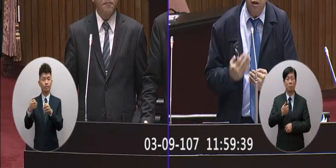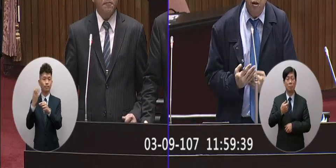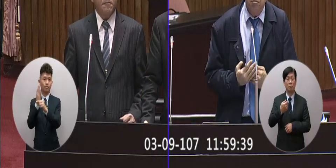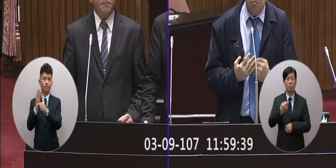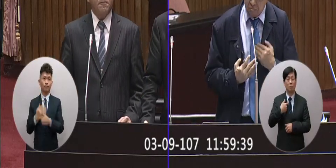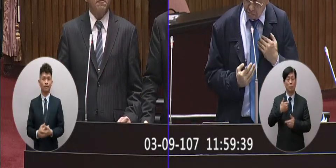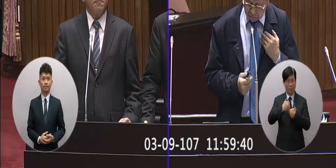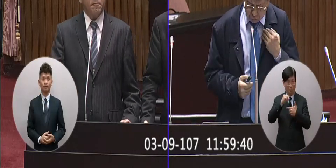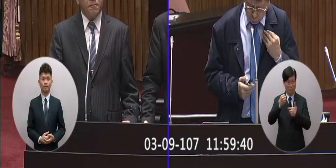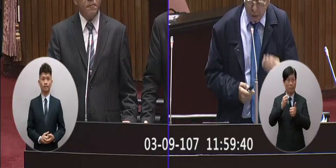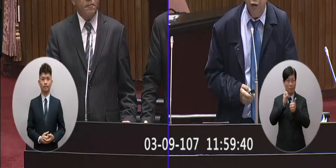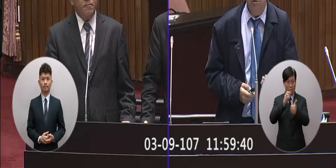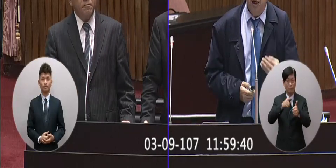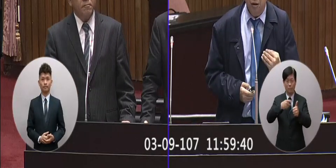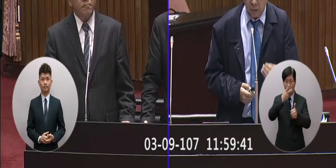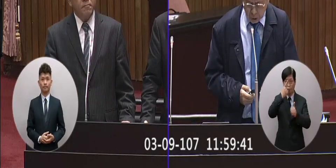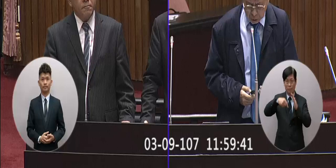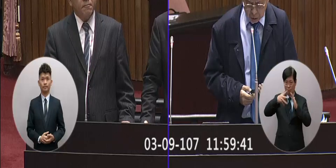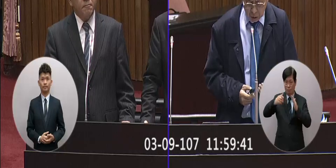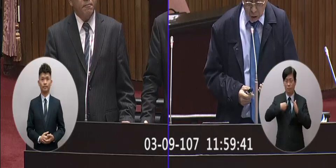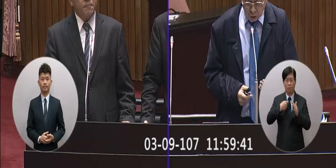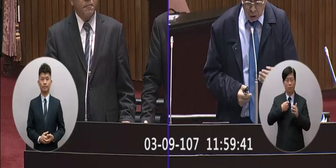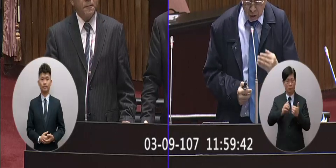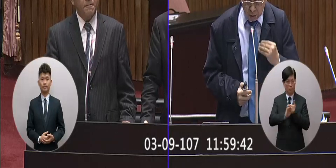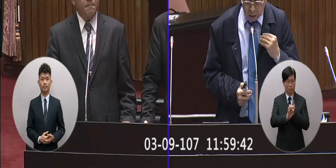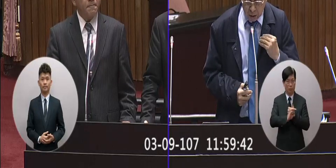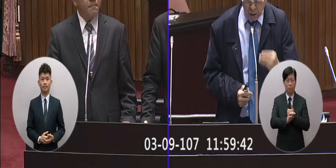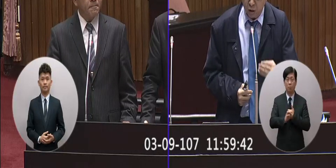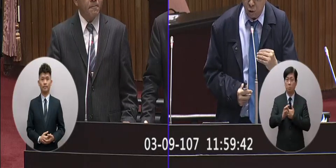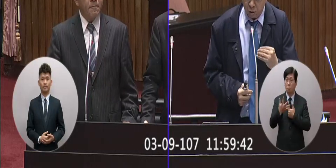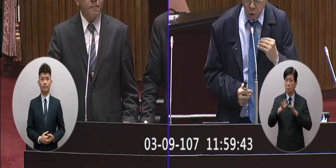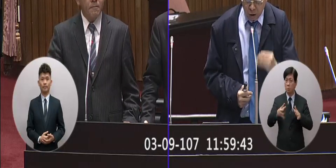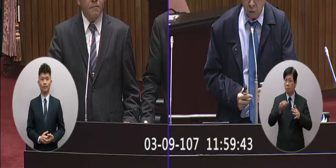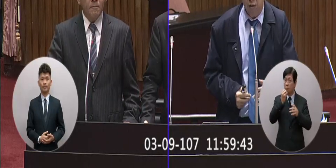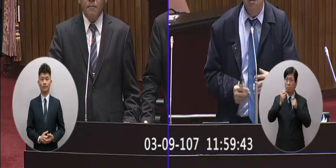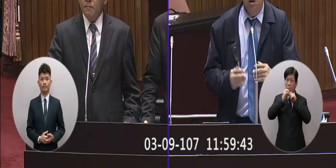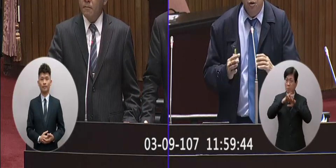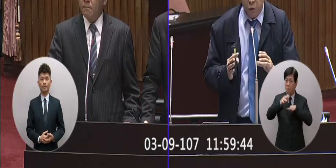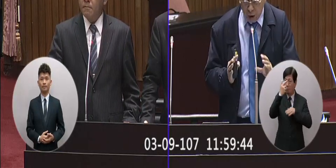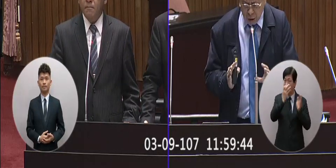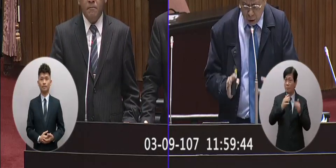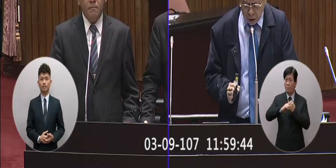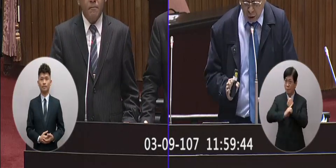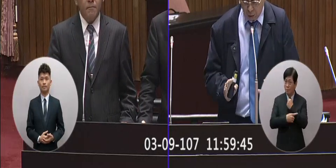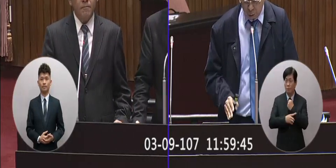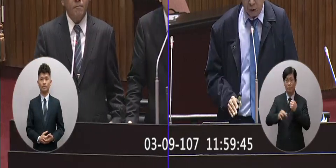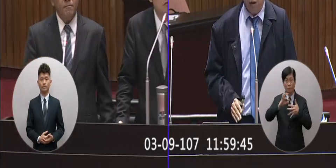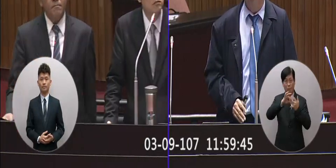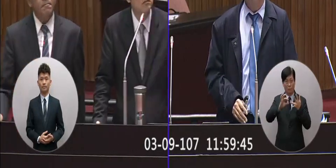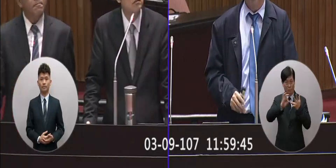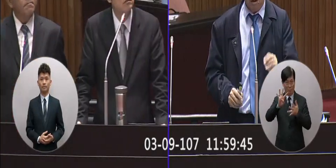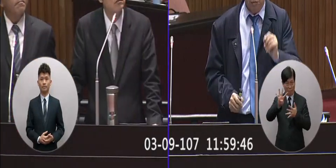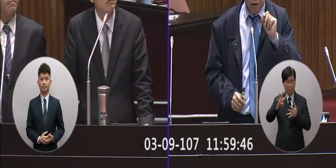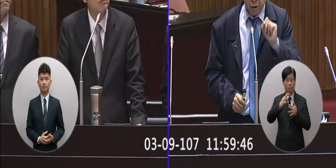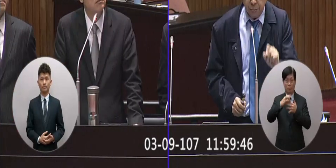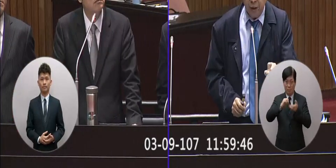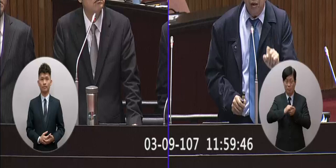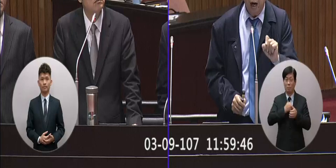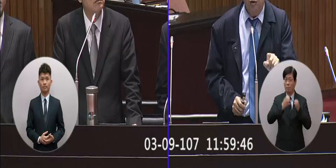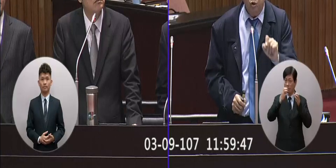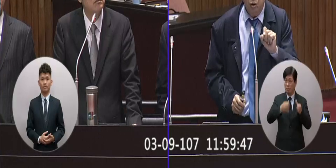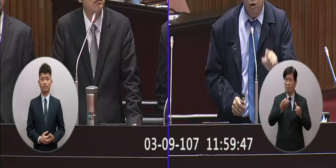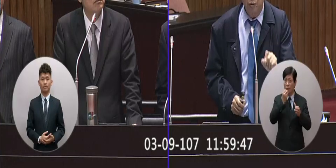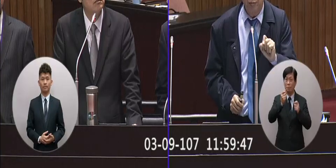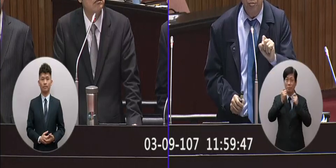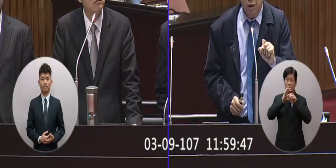吼。建议阮院长爱参考，因为咱即食品安全管理法虽然第四条有规定，讲要成立食